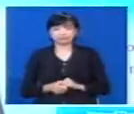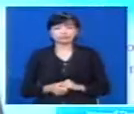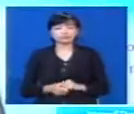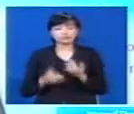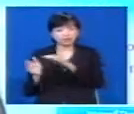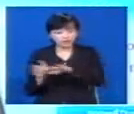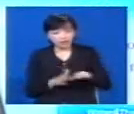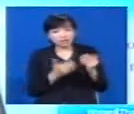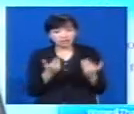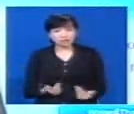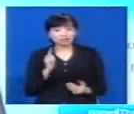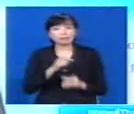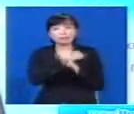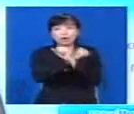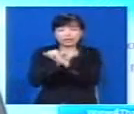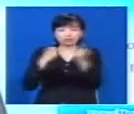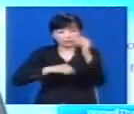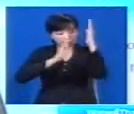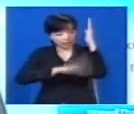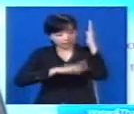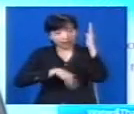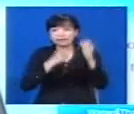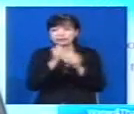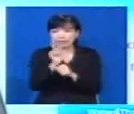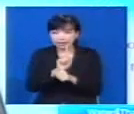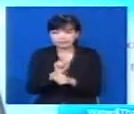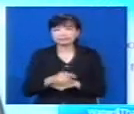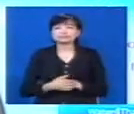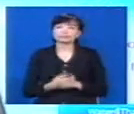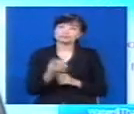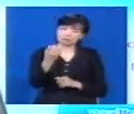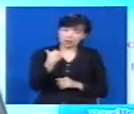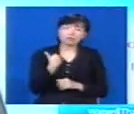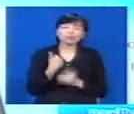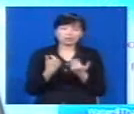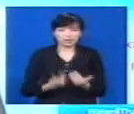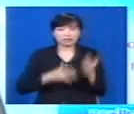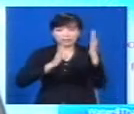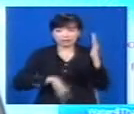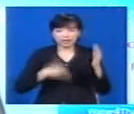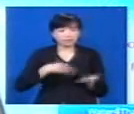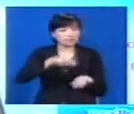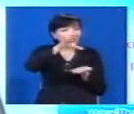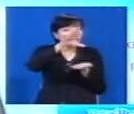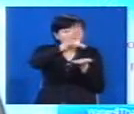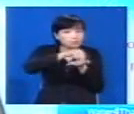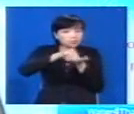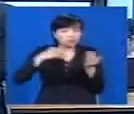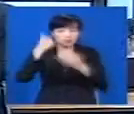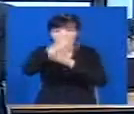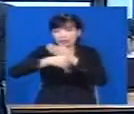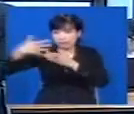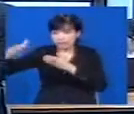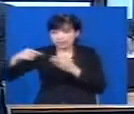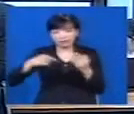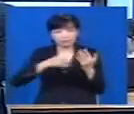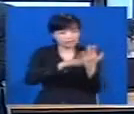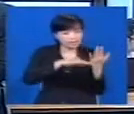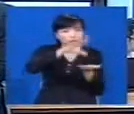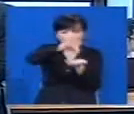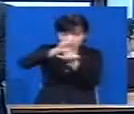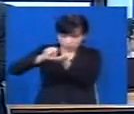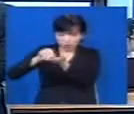ะครับในเรื่องของภาคใต้เนี่ยเนื่องจากว่าเราตอนนี้เรามีซิงเกิลคอมมานด์แล้วก็รวบรวมข้อมูลต่างๆทั้งต่างประเทศในประเทศมาสรุปทั้งหมดเนี่ยเรารู้ล่วงหน้าว่าอะ